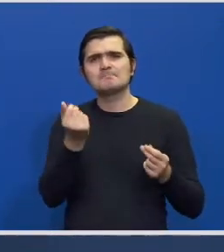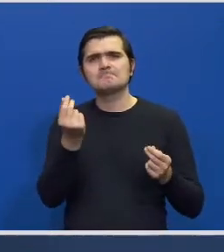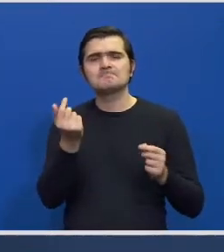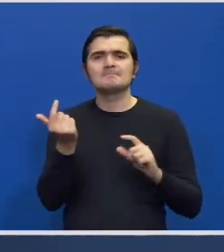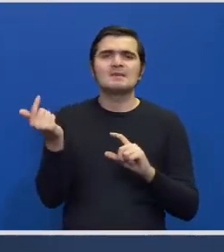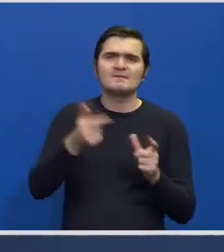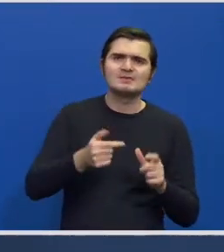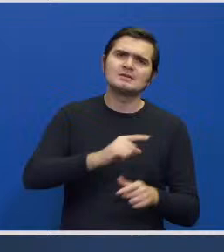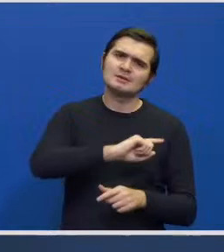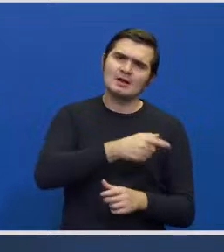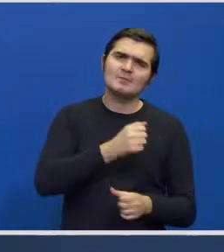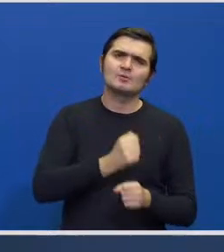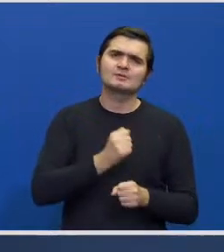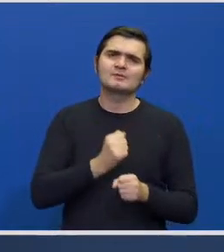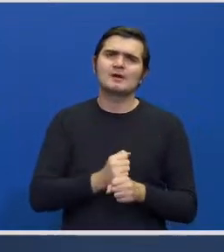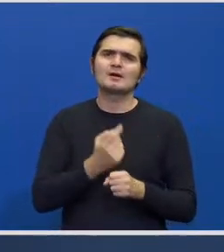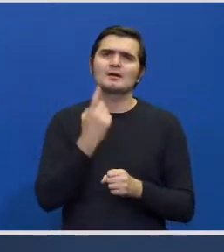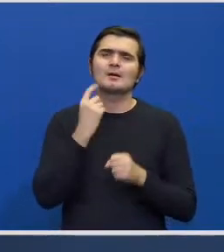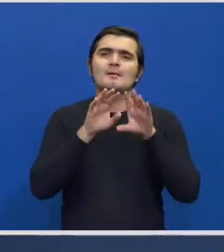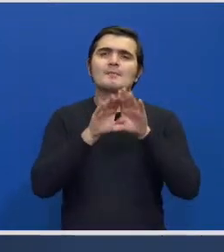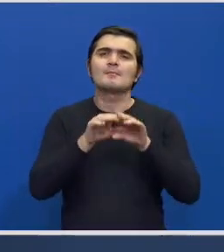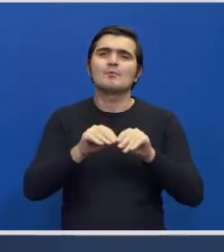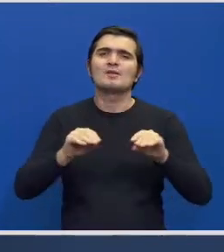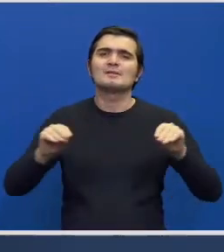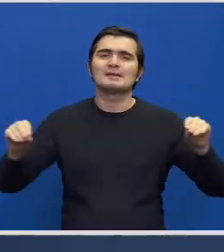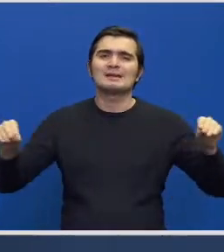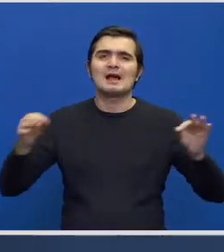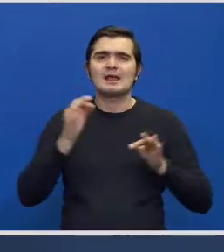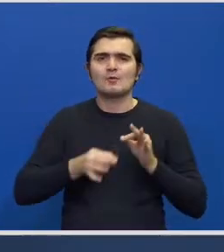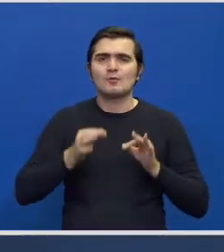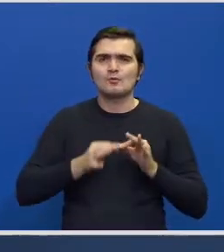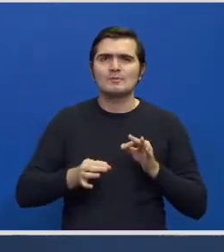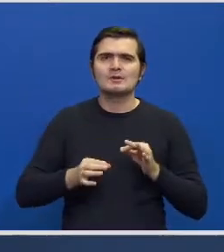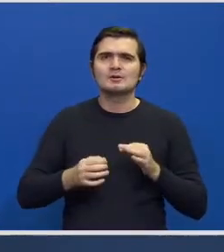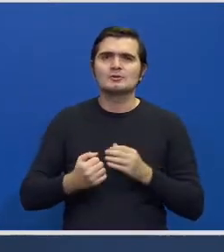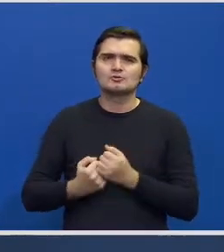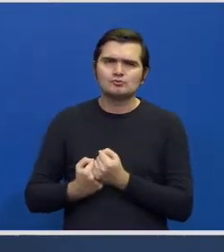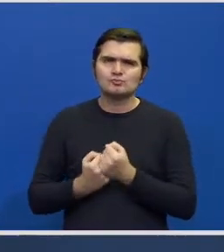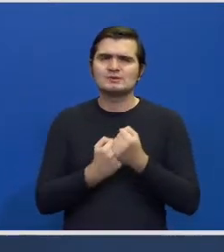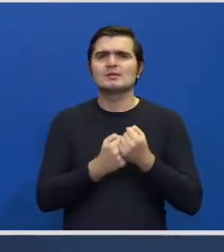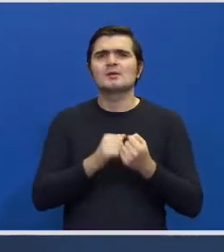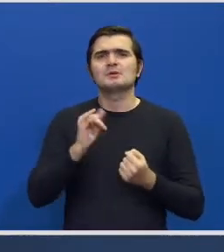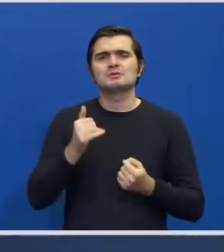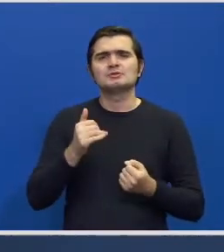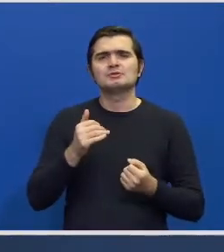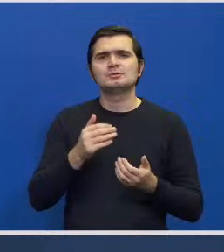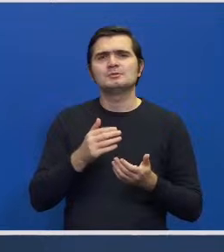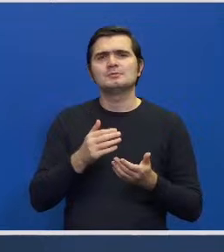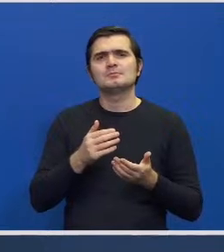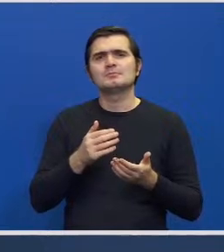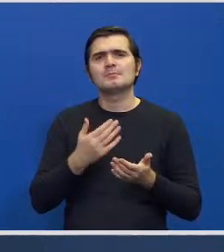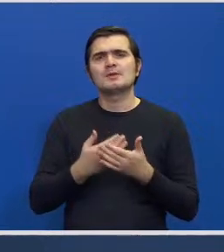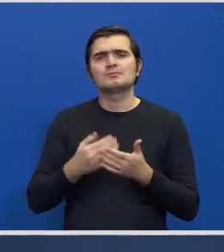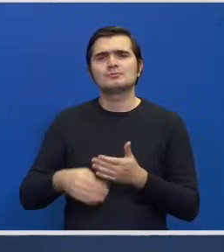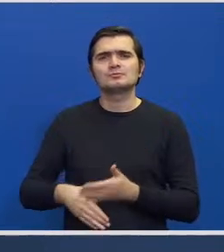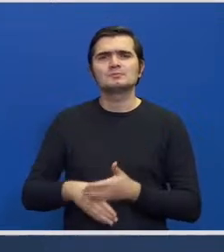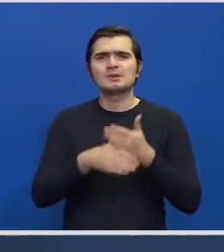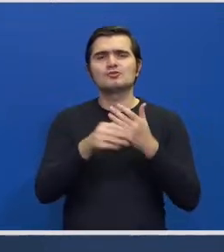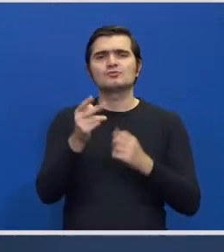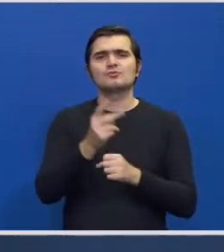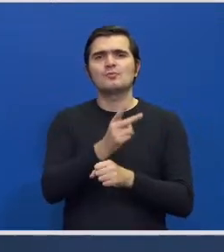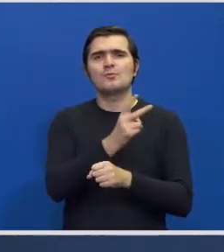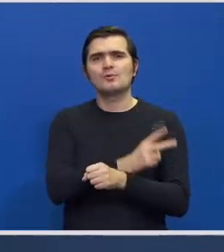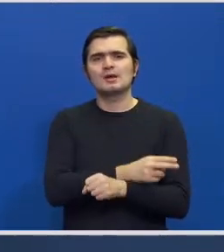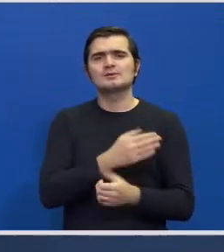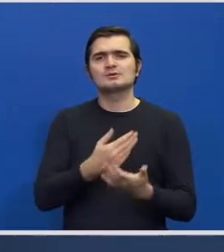partea de investiții care pot produce multiplicare economică sustenabilă și partea de